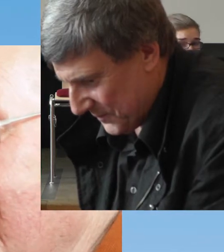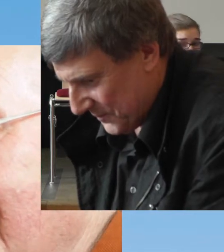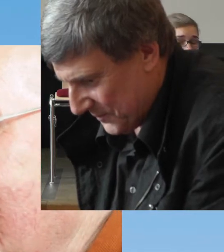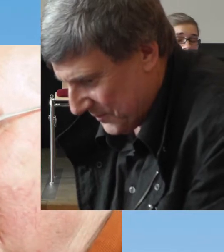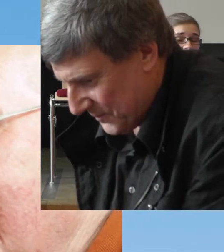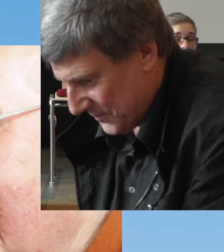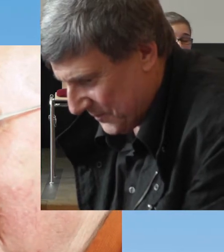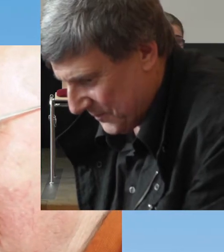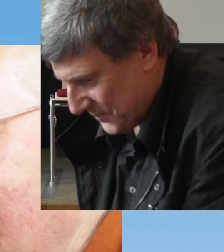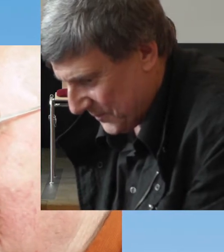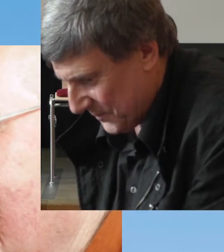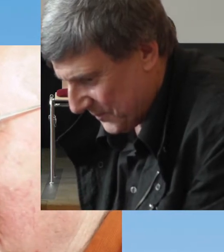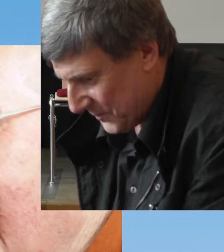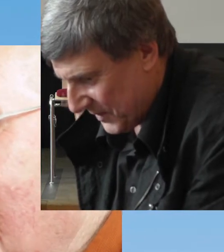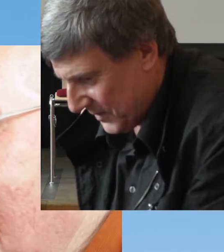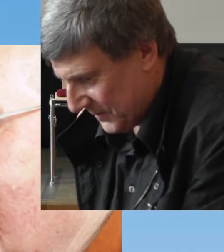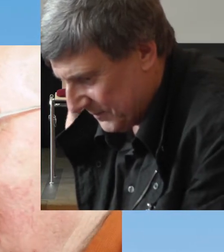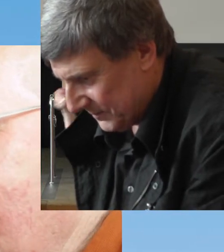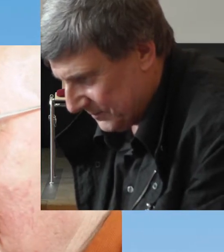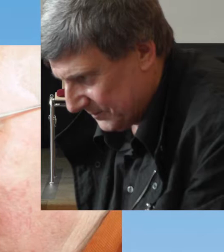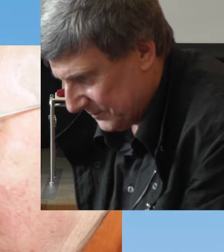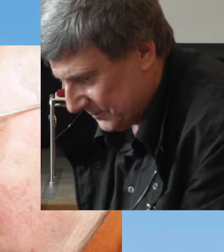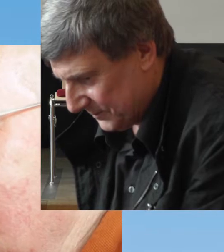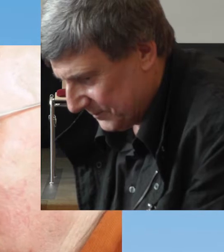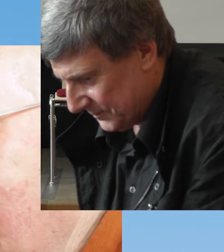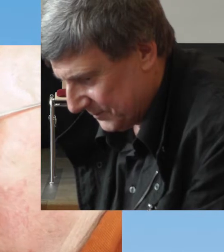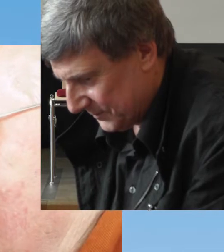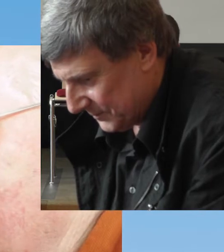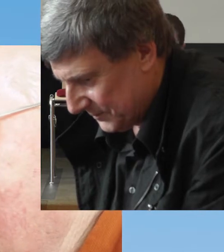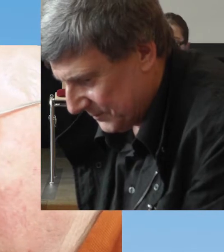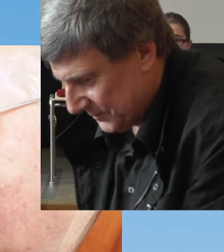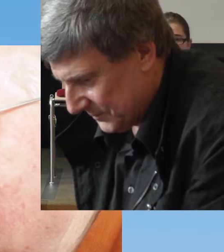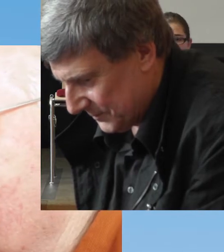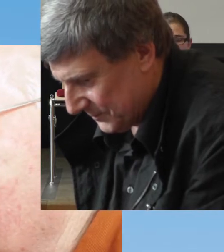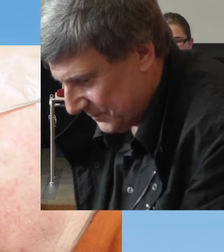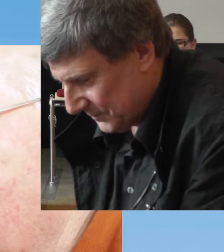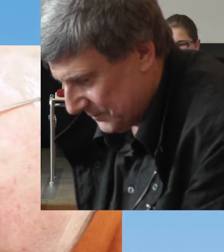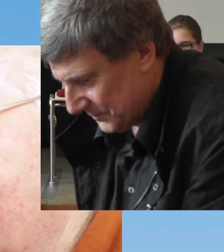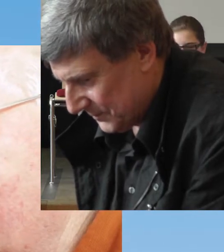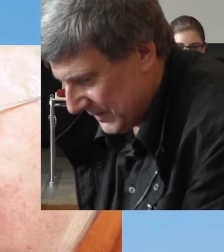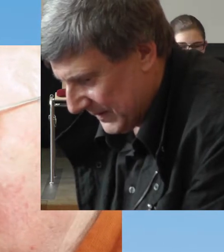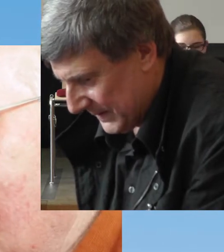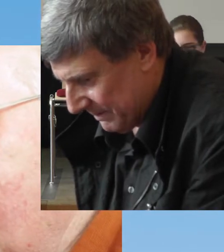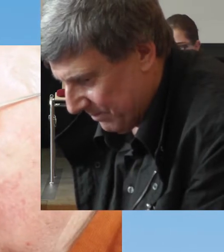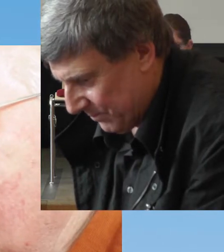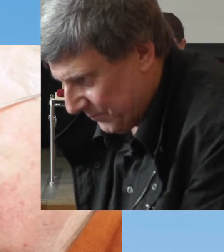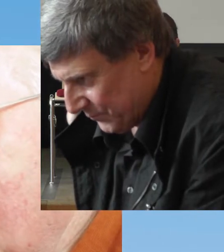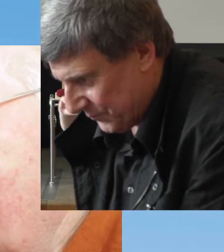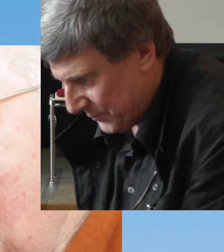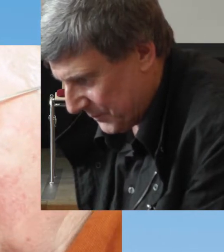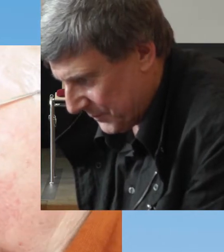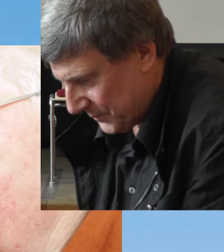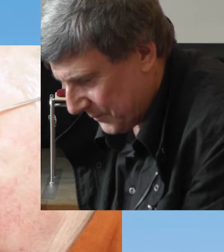vielleicht zu anderen Medikamenten wechseln. Die zweite Frage betrifft die Abgrenzbarkeit von Symptomen für